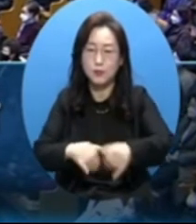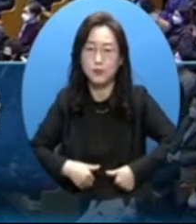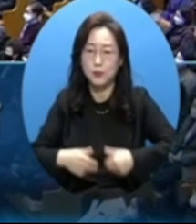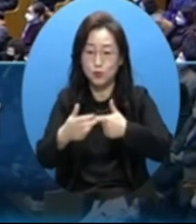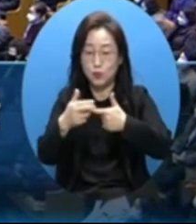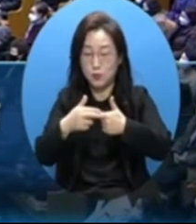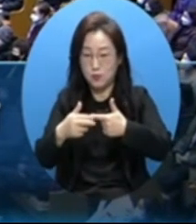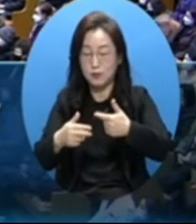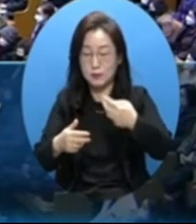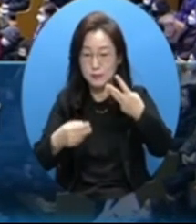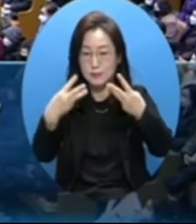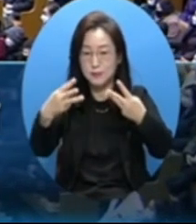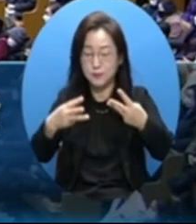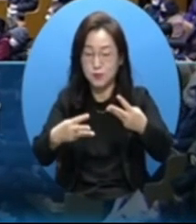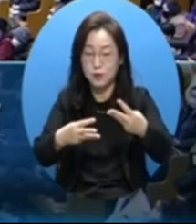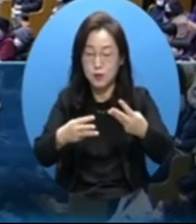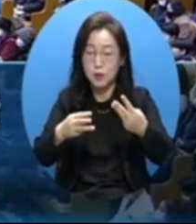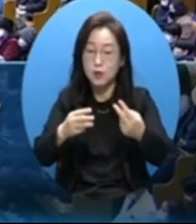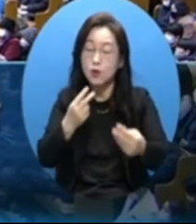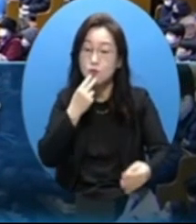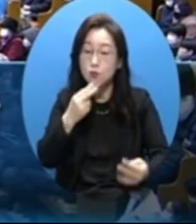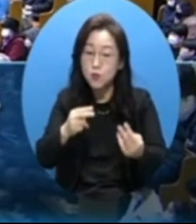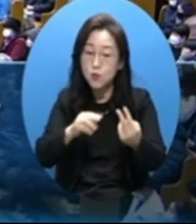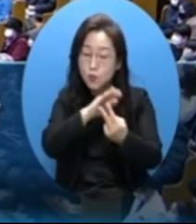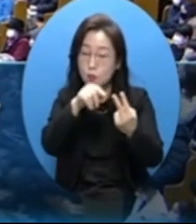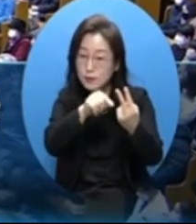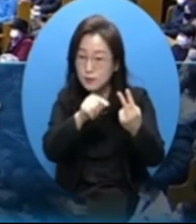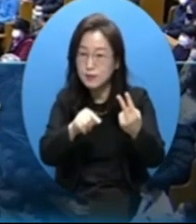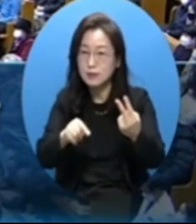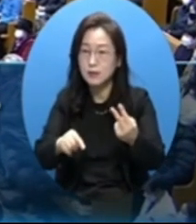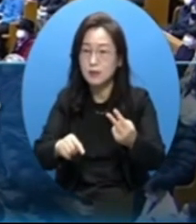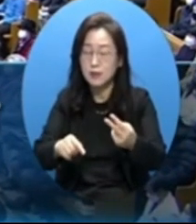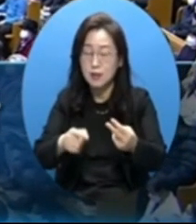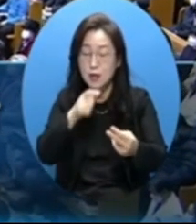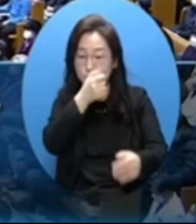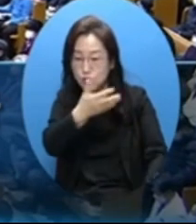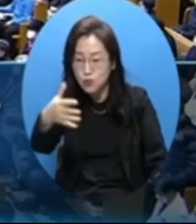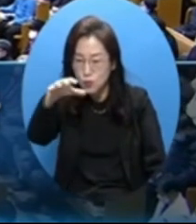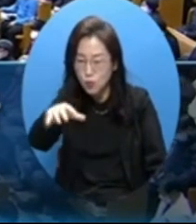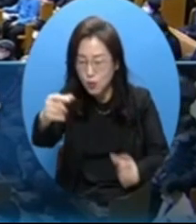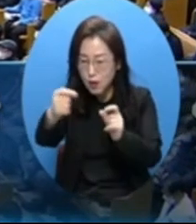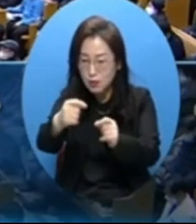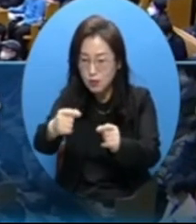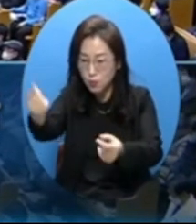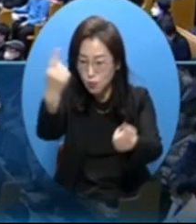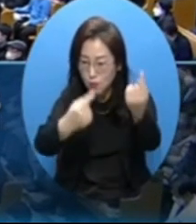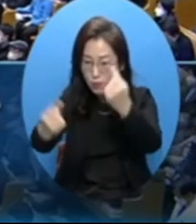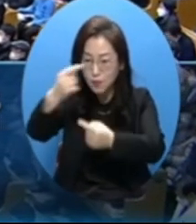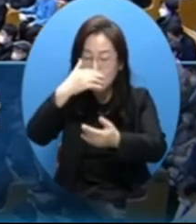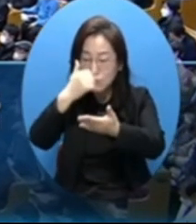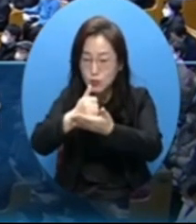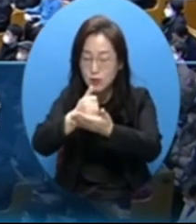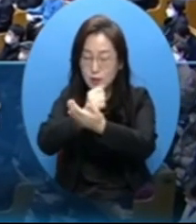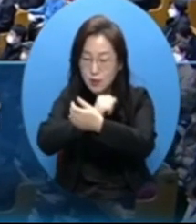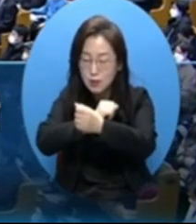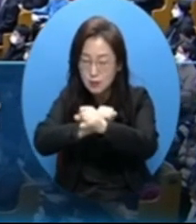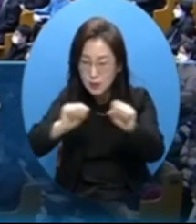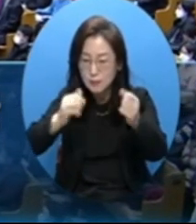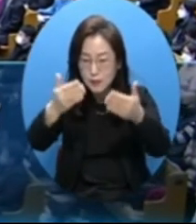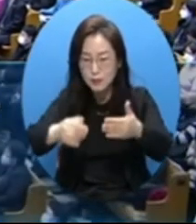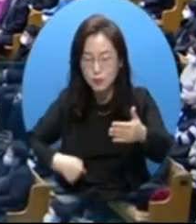3절입니다 요한이 요단강체에 와서 죄사함을 받게 하는 회개의 침례를 전파하니